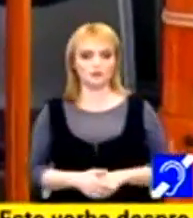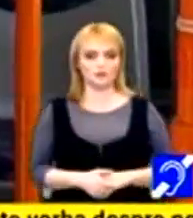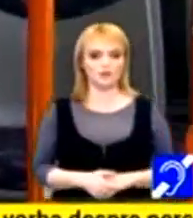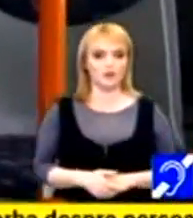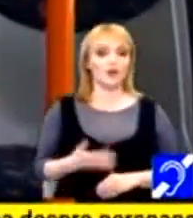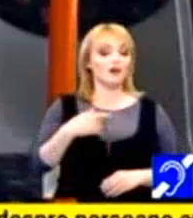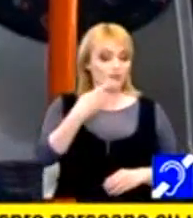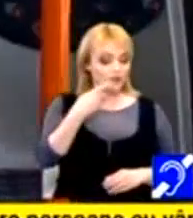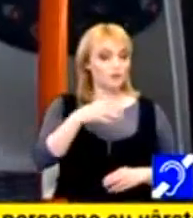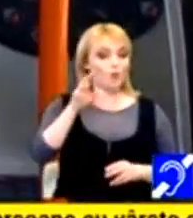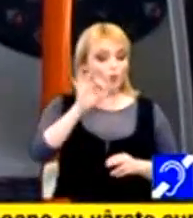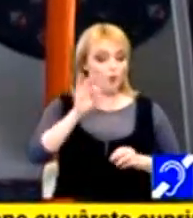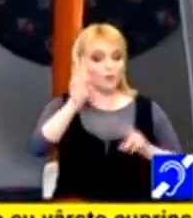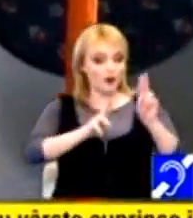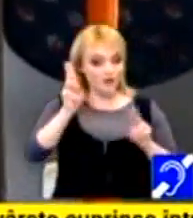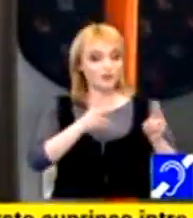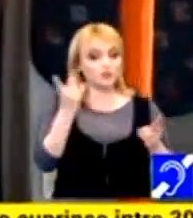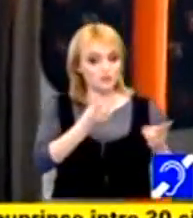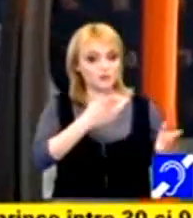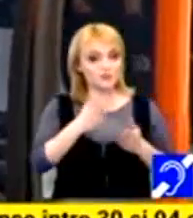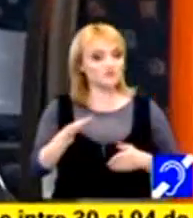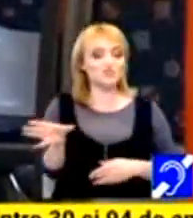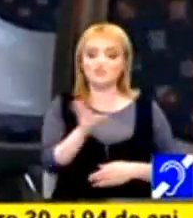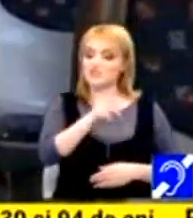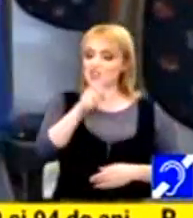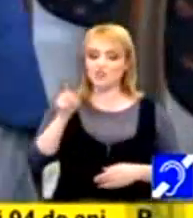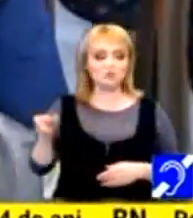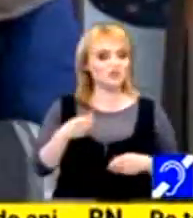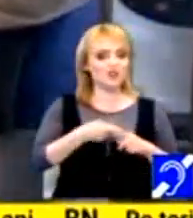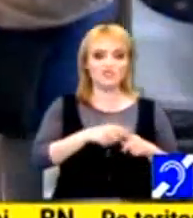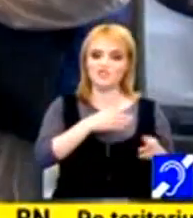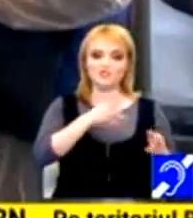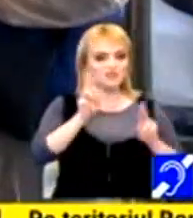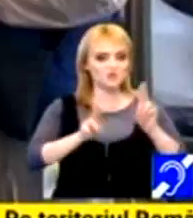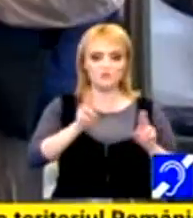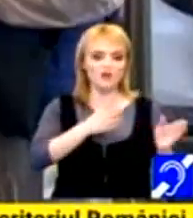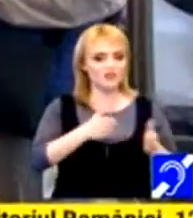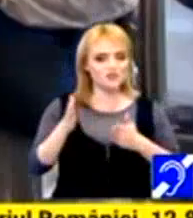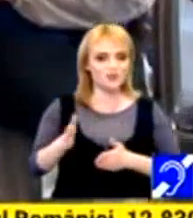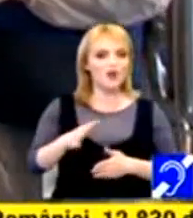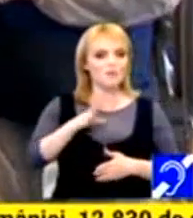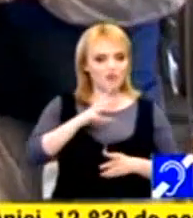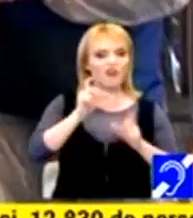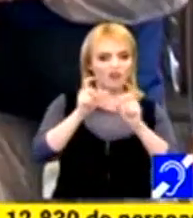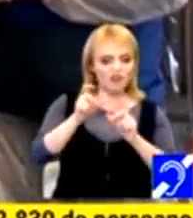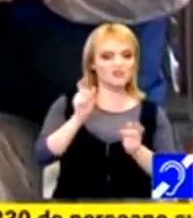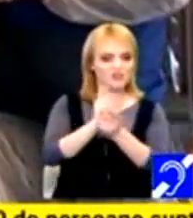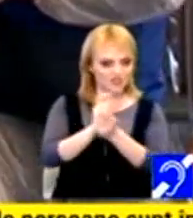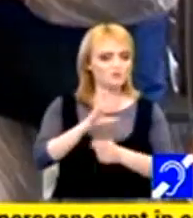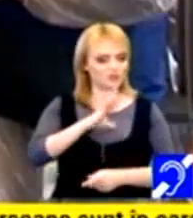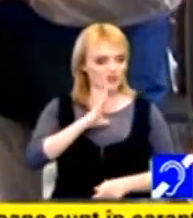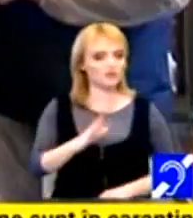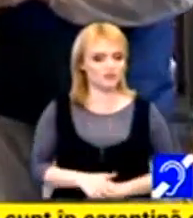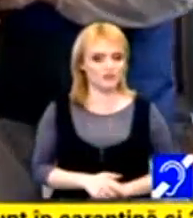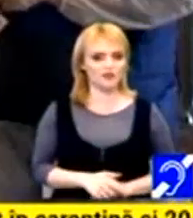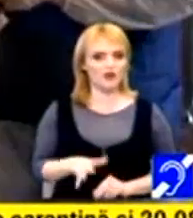de siguranță și de echipament obligatoriu, nu toți respectă aceste reguli, ba chiar mai mult unii fac și scandal. Am încercat dimineață